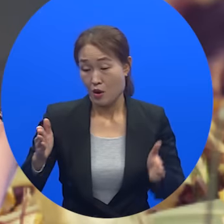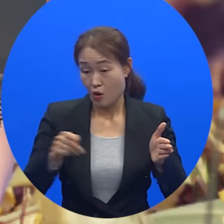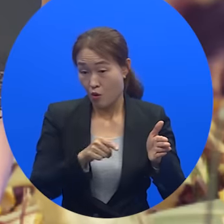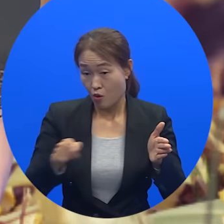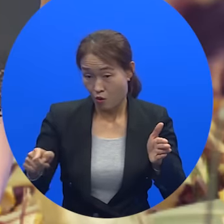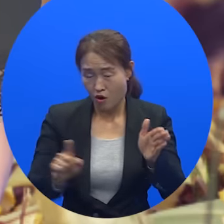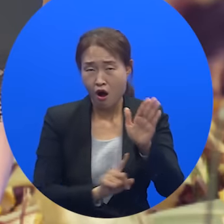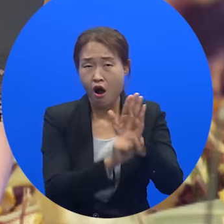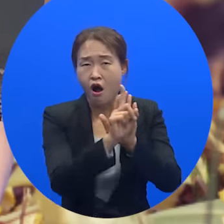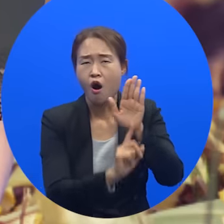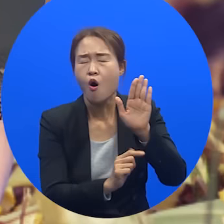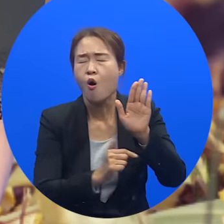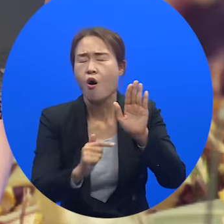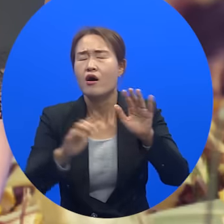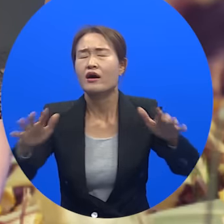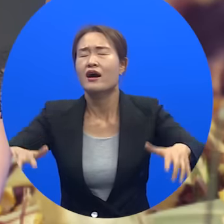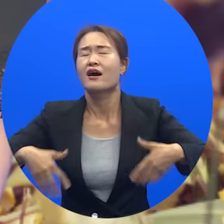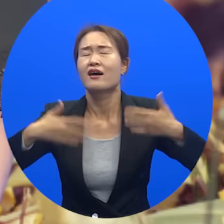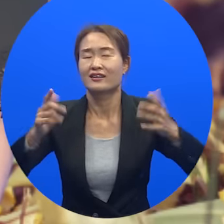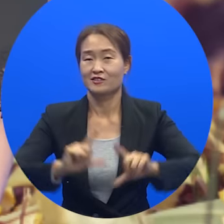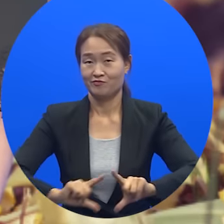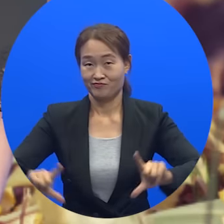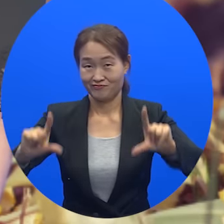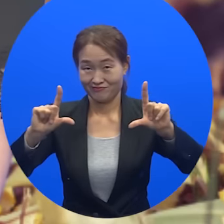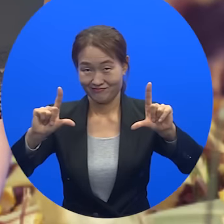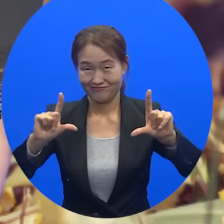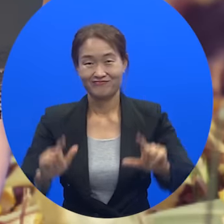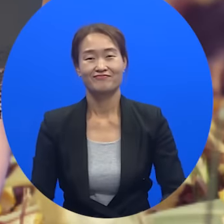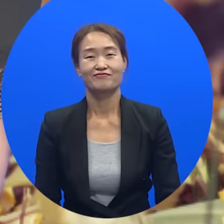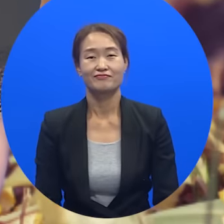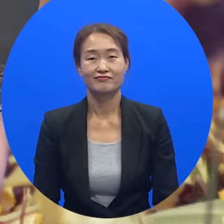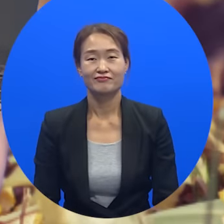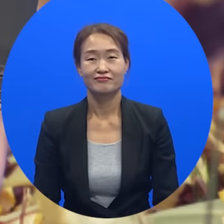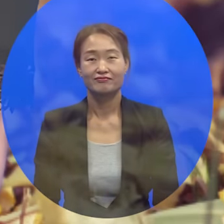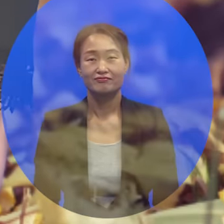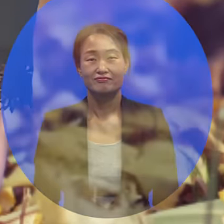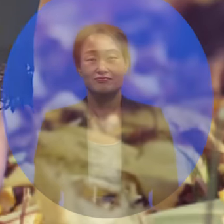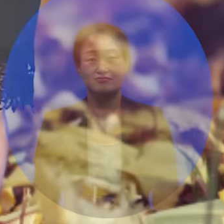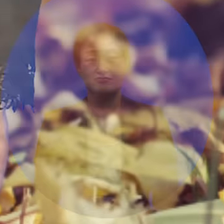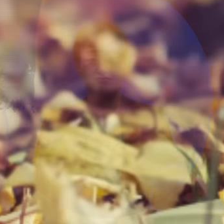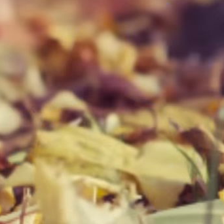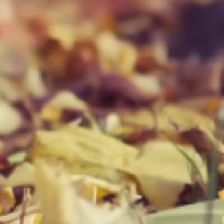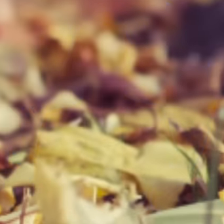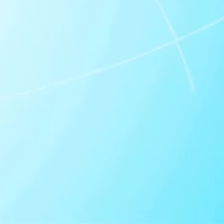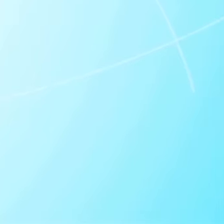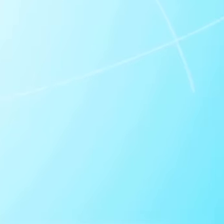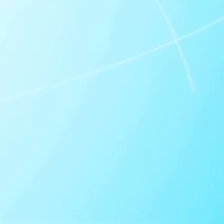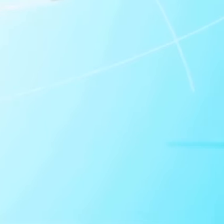당분간 일교차가 큰 가을 날씨가 이어지겠습니다. 날씨였습니다.